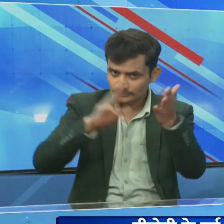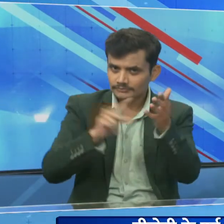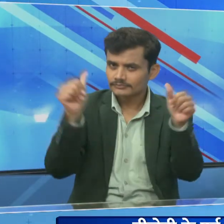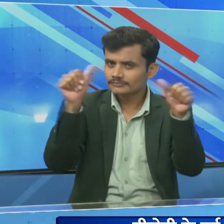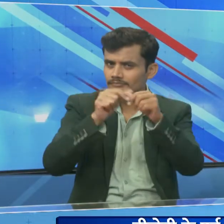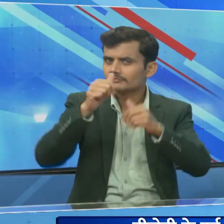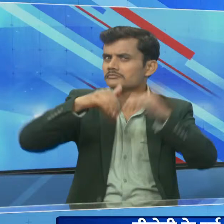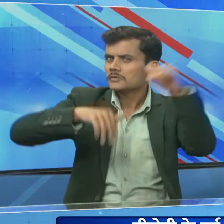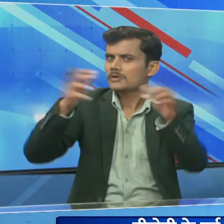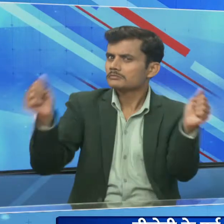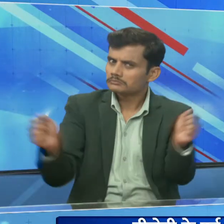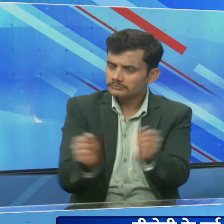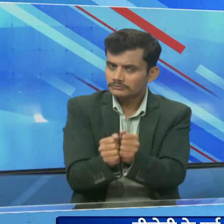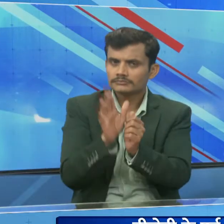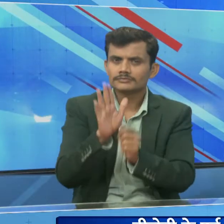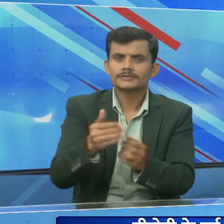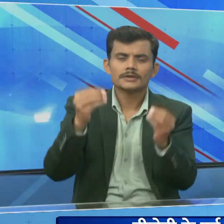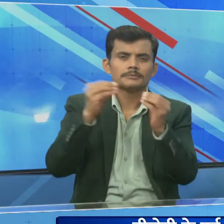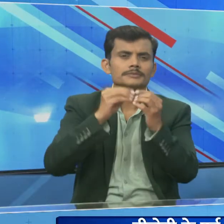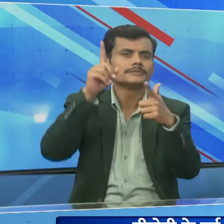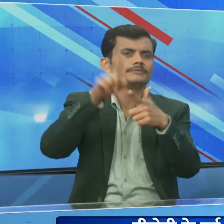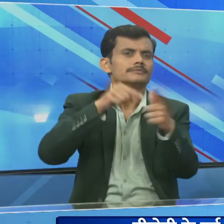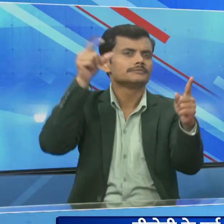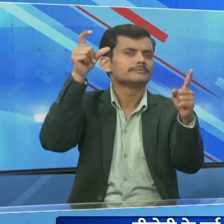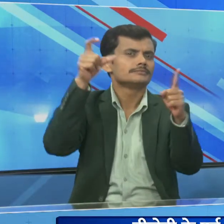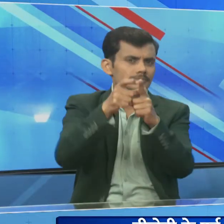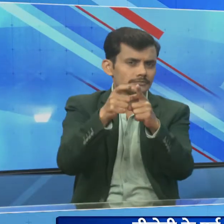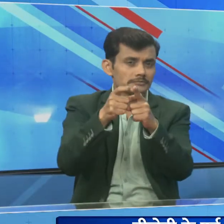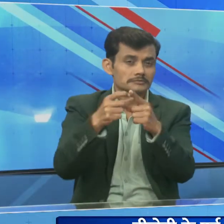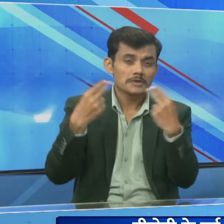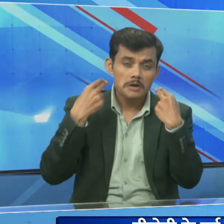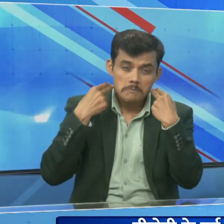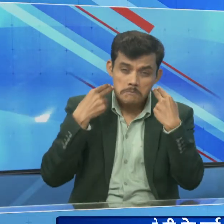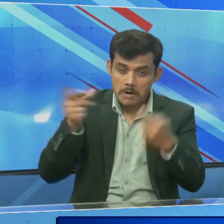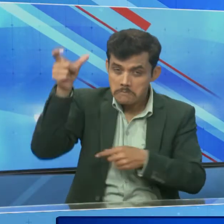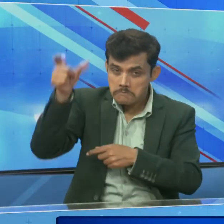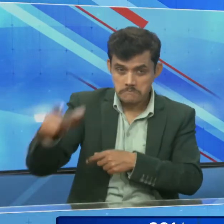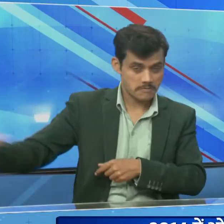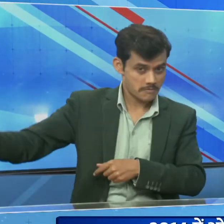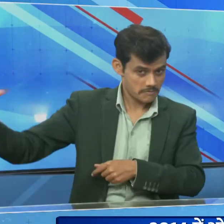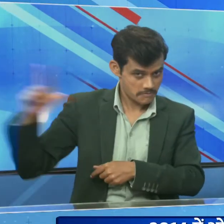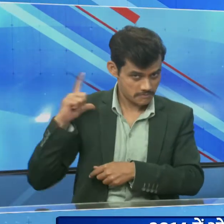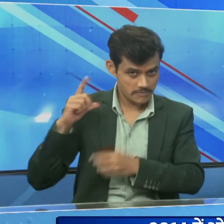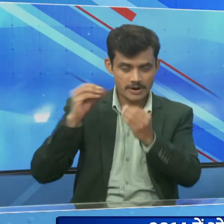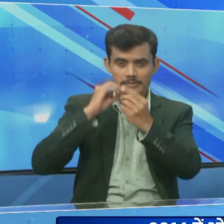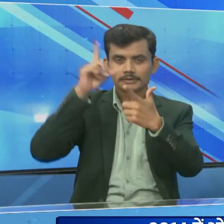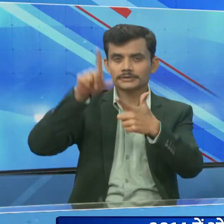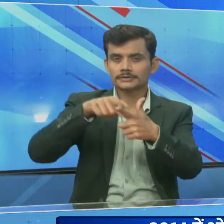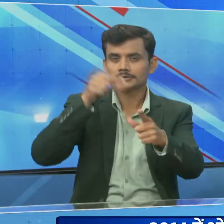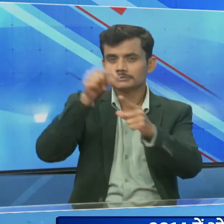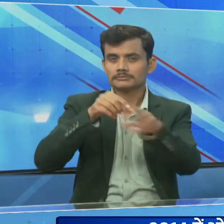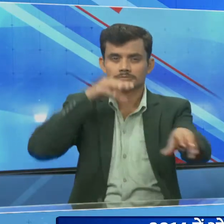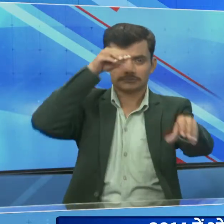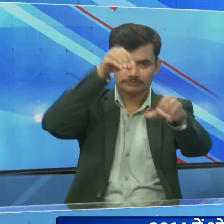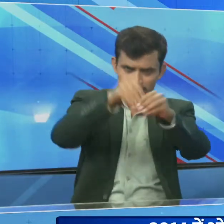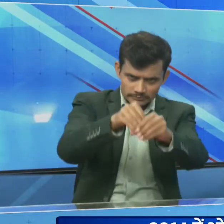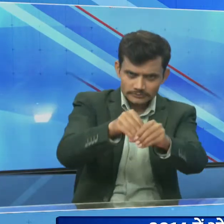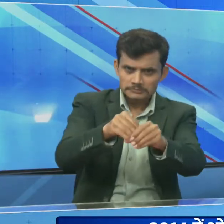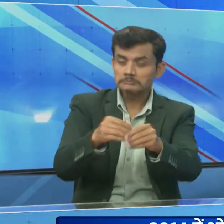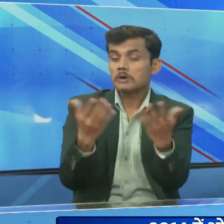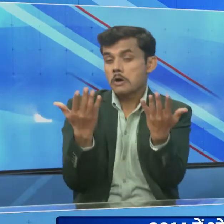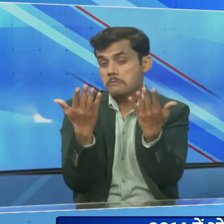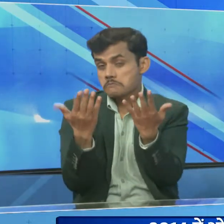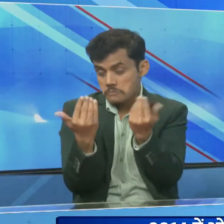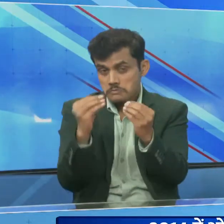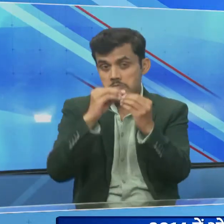साथ हो रहे हैं। ऐसे में बीजेडी के एक प्रभावशाली नेता के भाजपा में शामिल होने से राज्य में भाजपा को एक मजबूती मिली